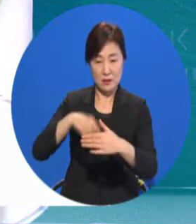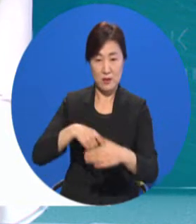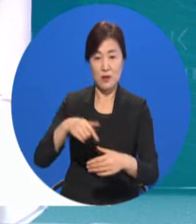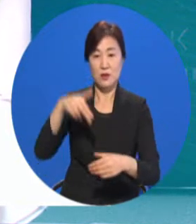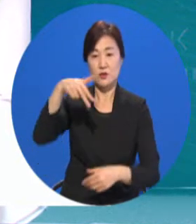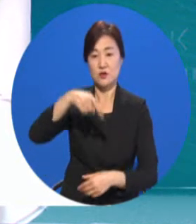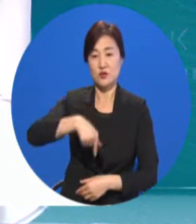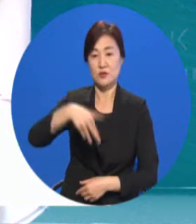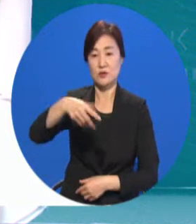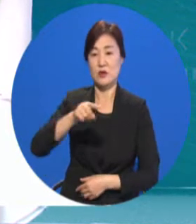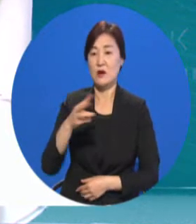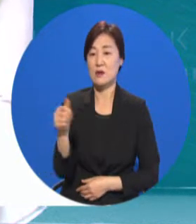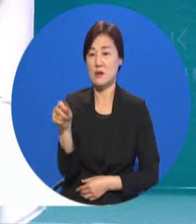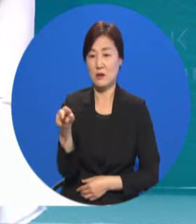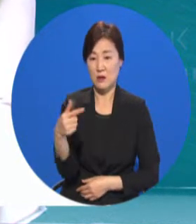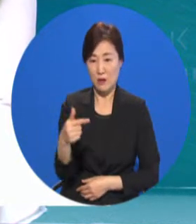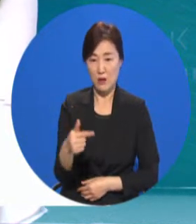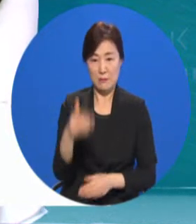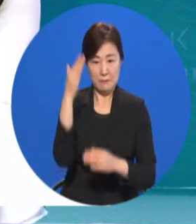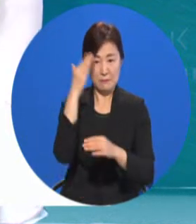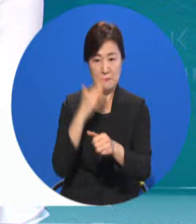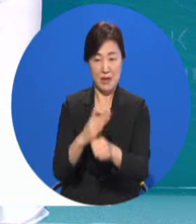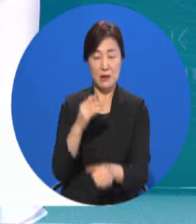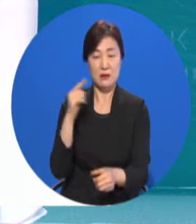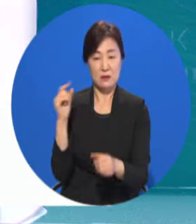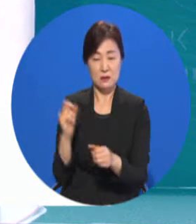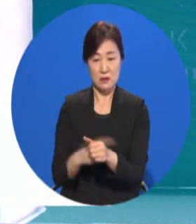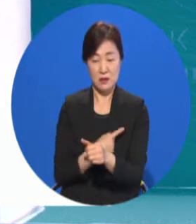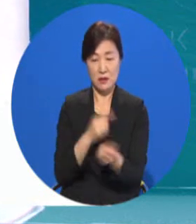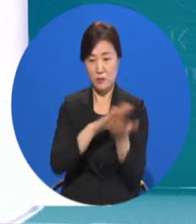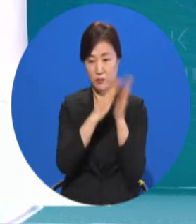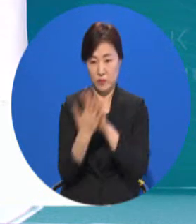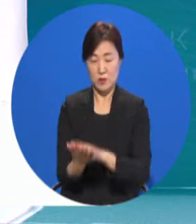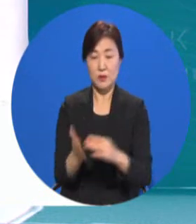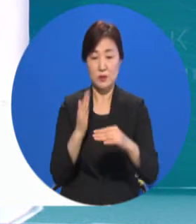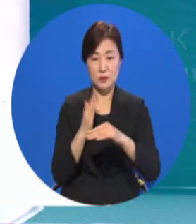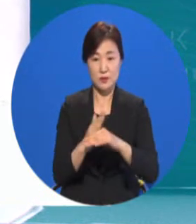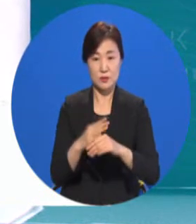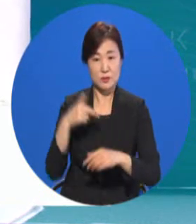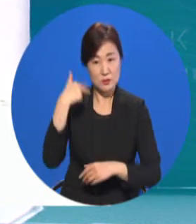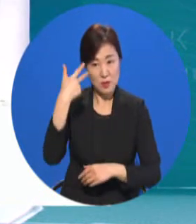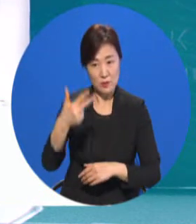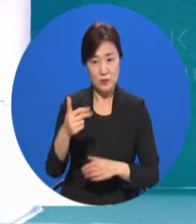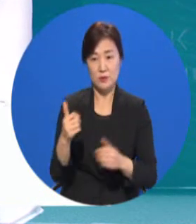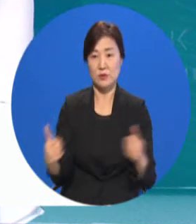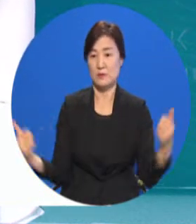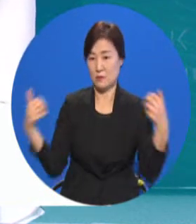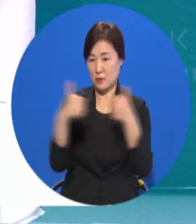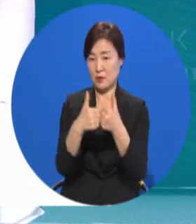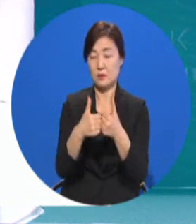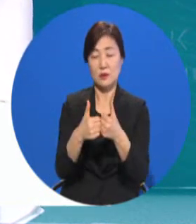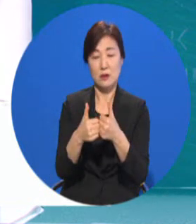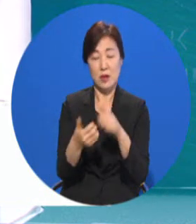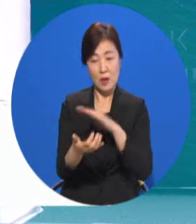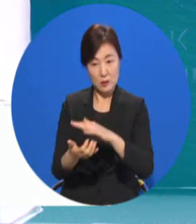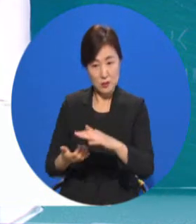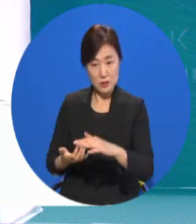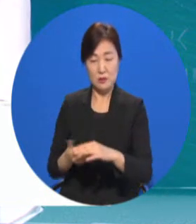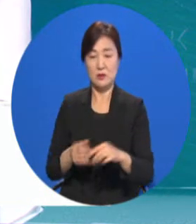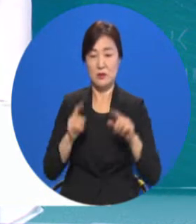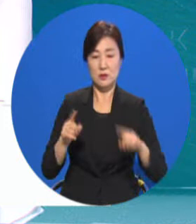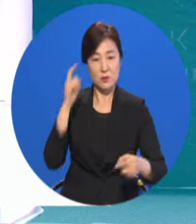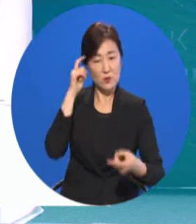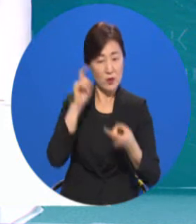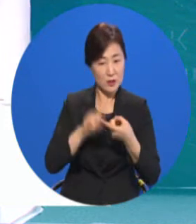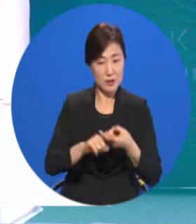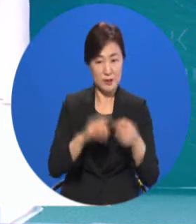여수시장이 컷오프되면서 선거구도가 크게 출렁이고 있다면서요. 예, 당장 다음 주 초가 경선인데요. 경선을 앞두고 관심이